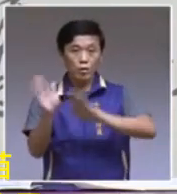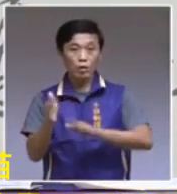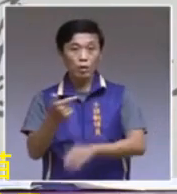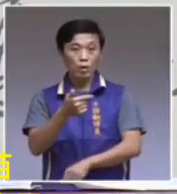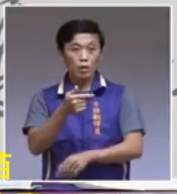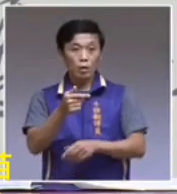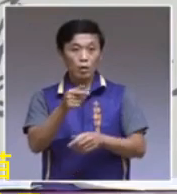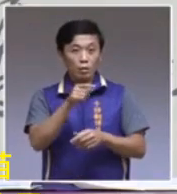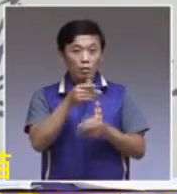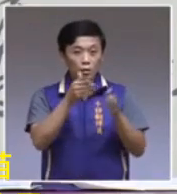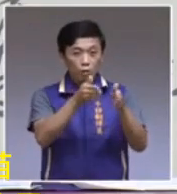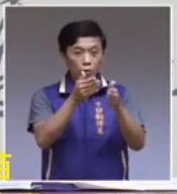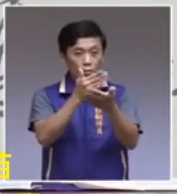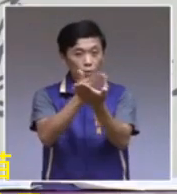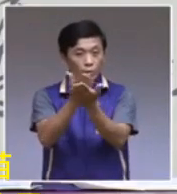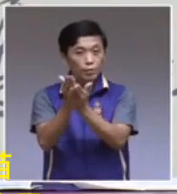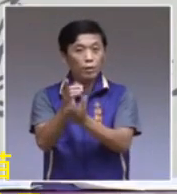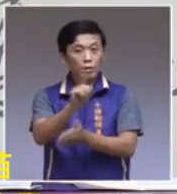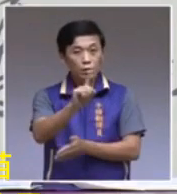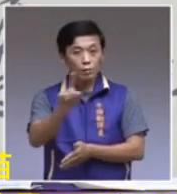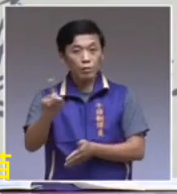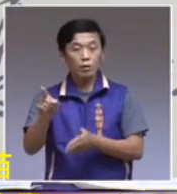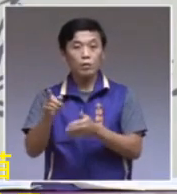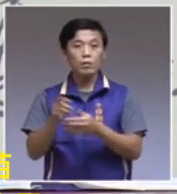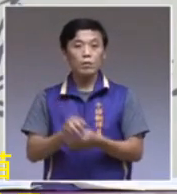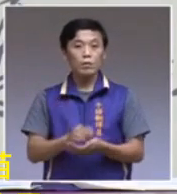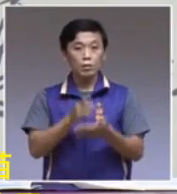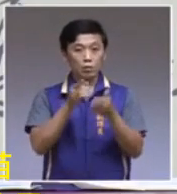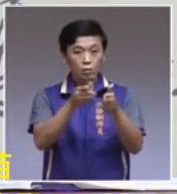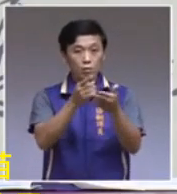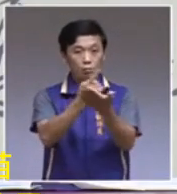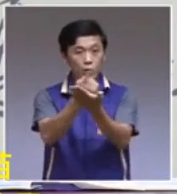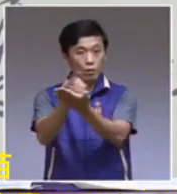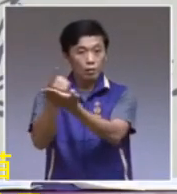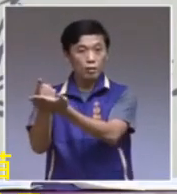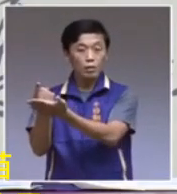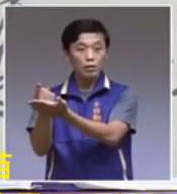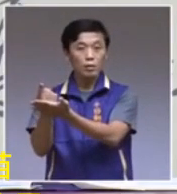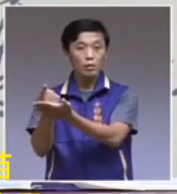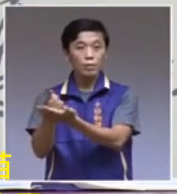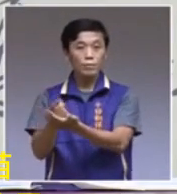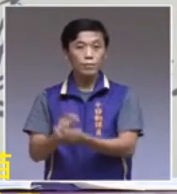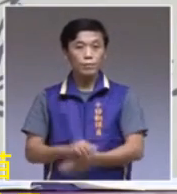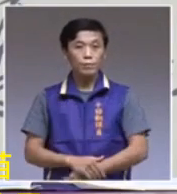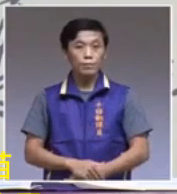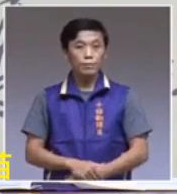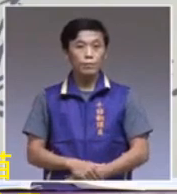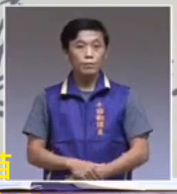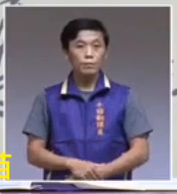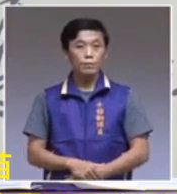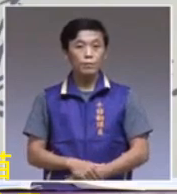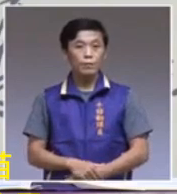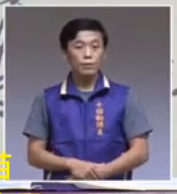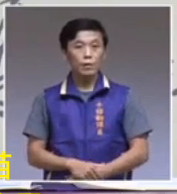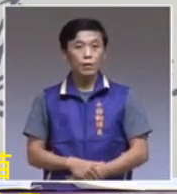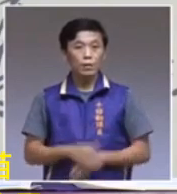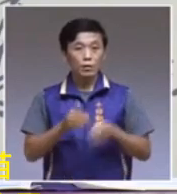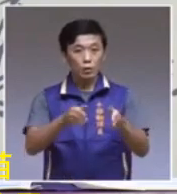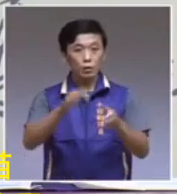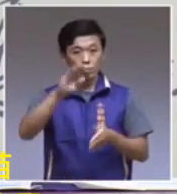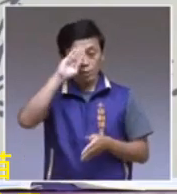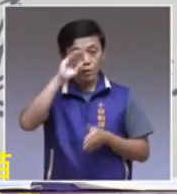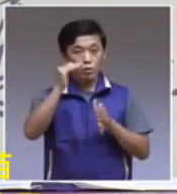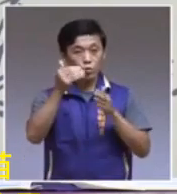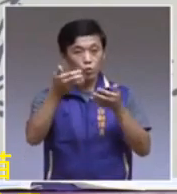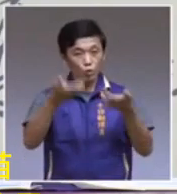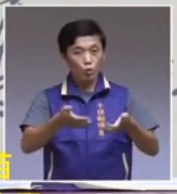种疫苗，哦，对所有的人来讲，哦，都是啊，非常的啊，对于这些重症的预防都